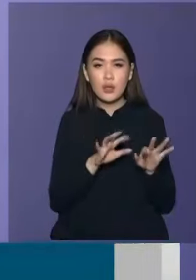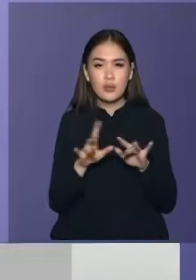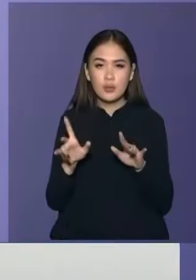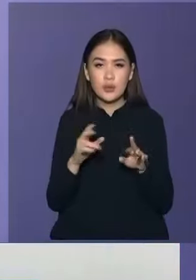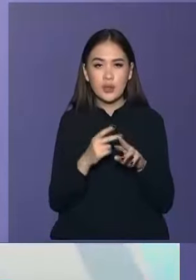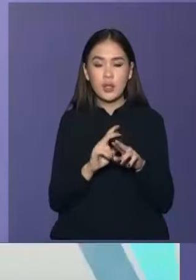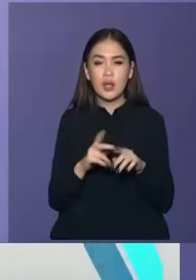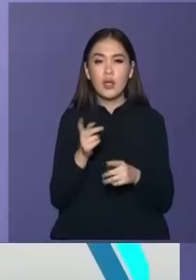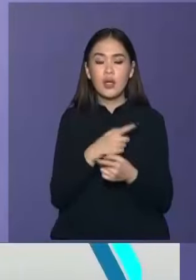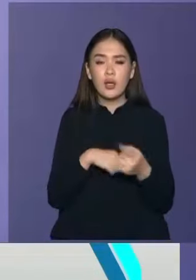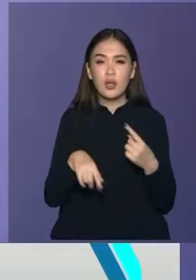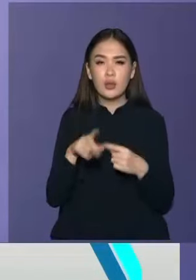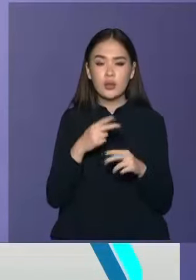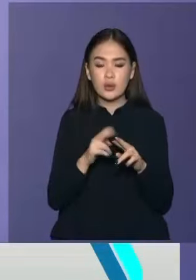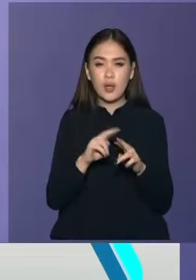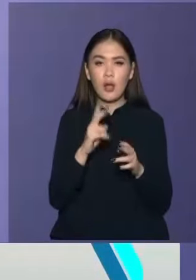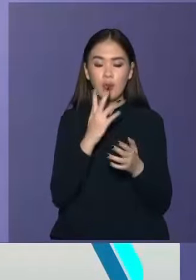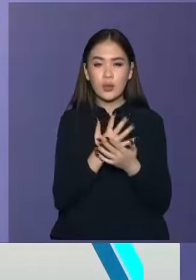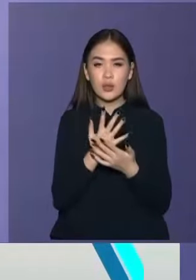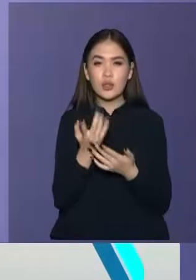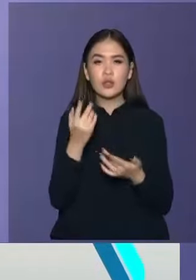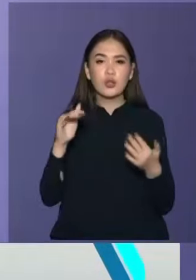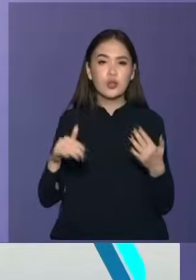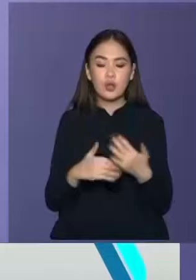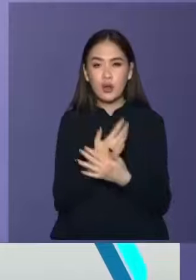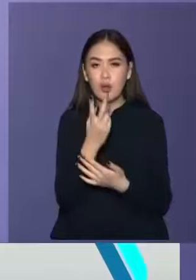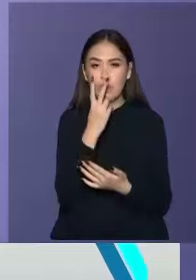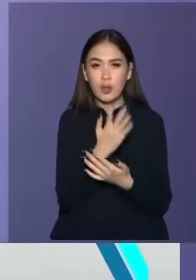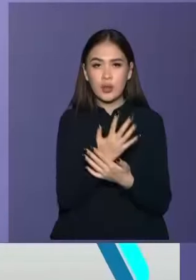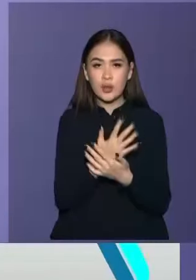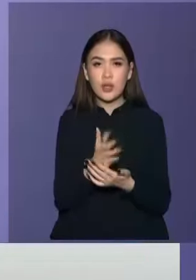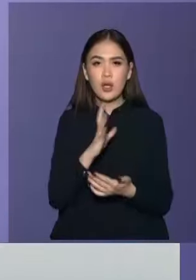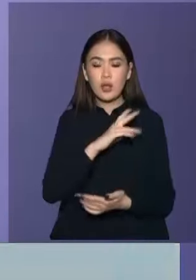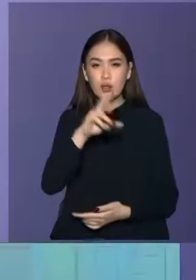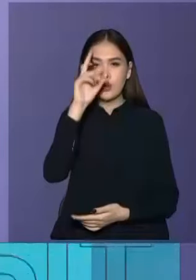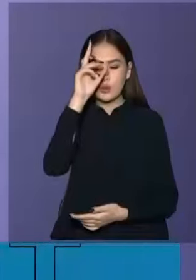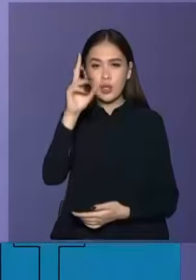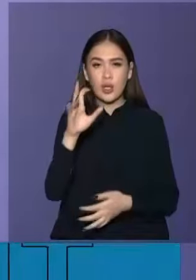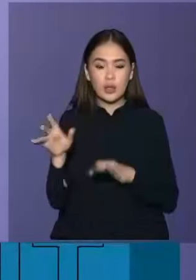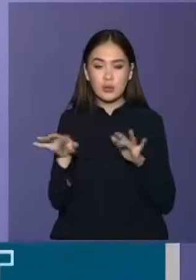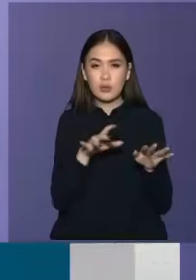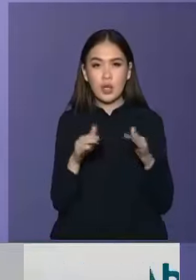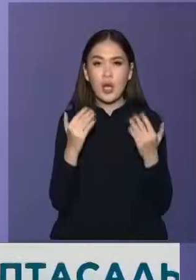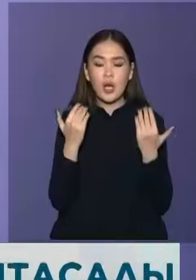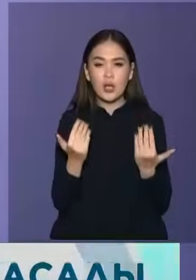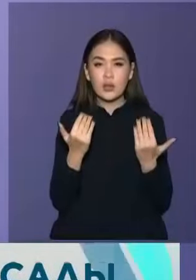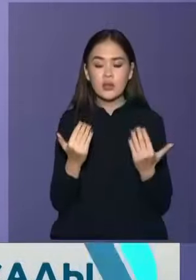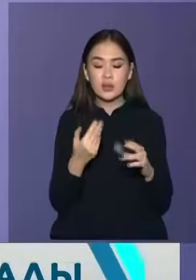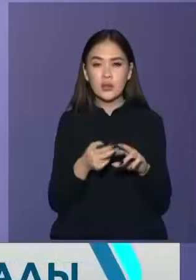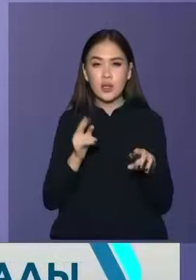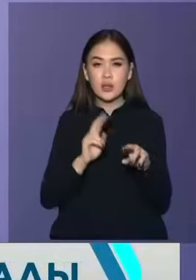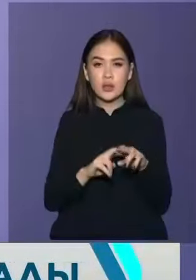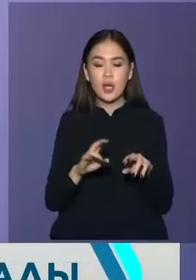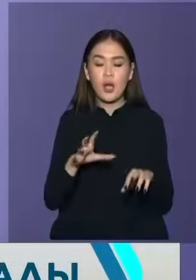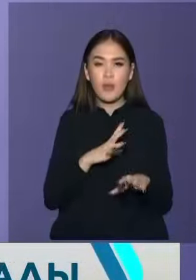e-қызметтің сыртқы порталын модернизация жасау, яғни қайта жаңғырту бойынша және мемлекеттік қызметшілердің қазіргі болмысы